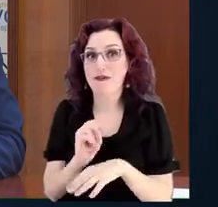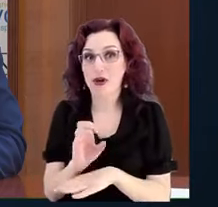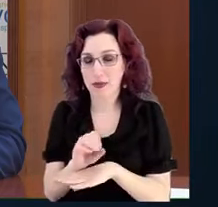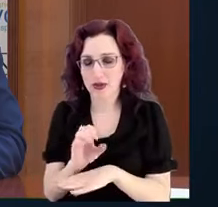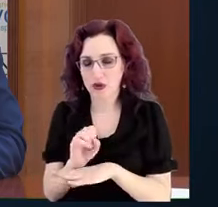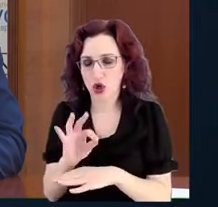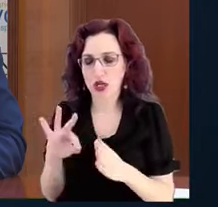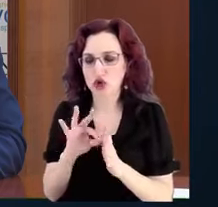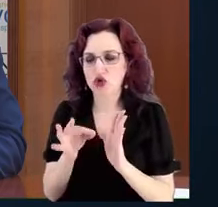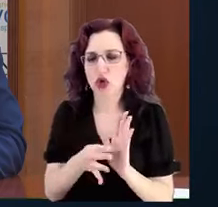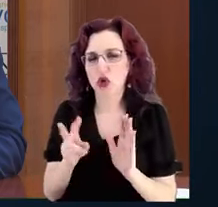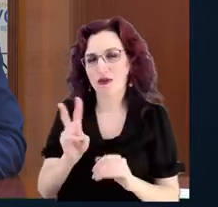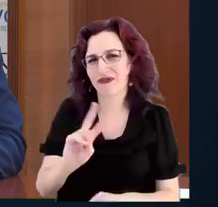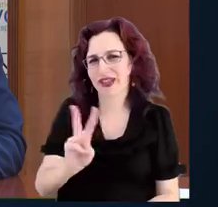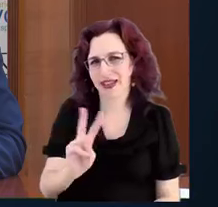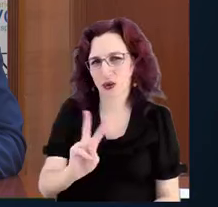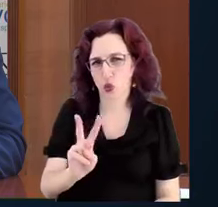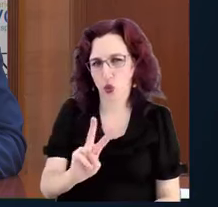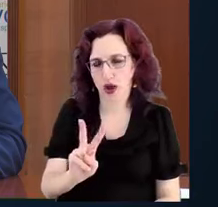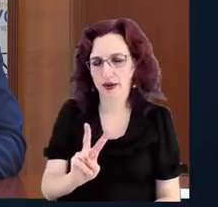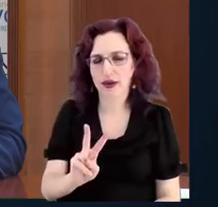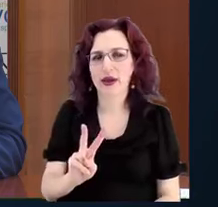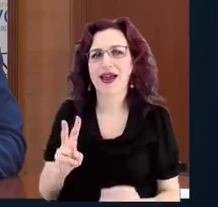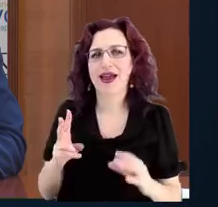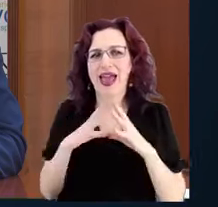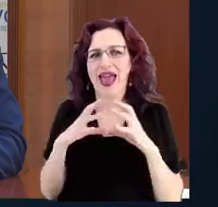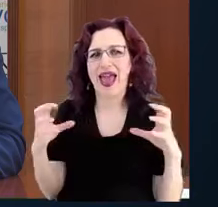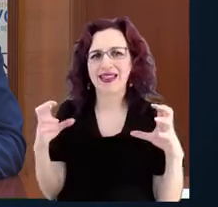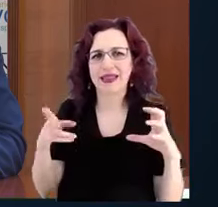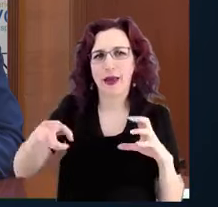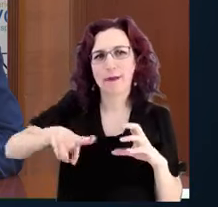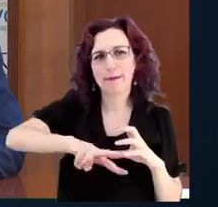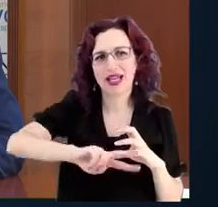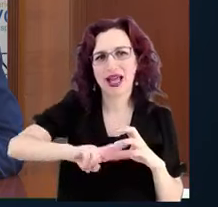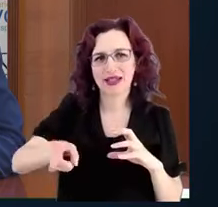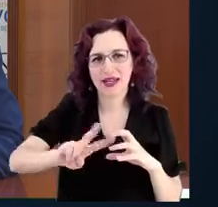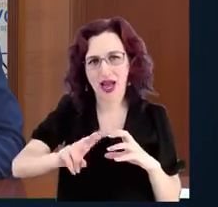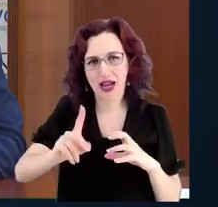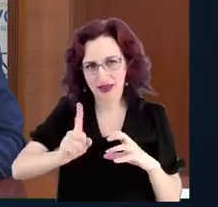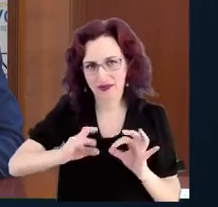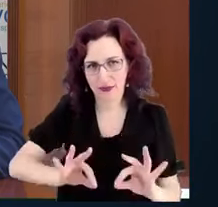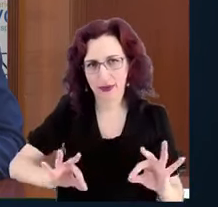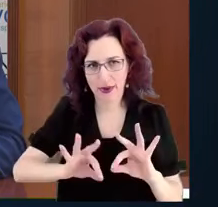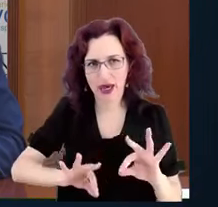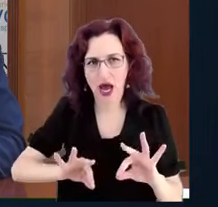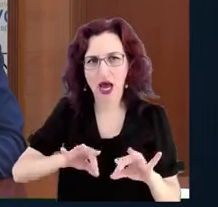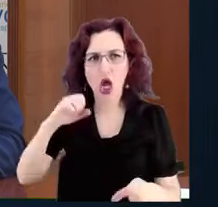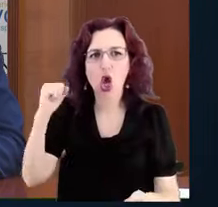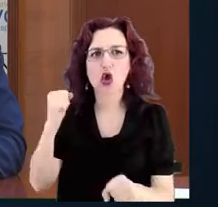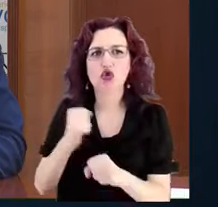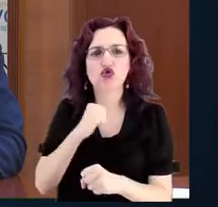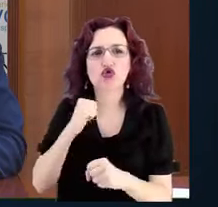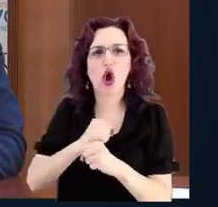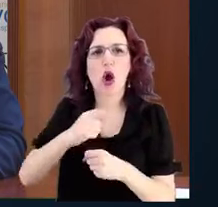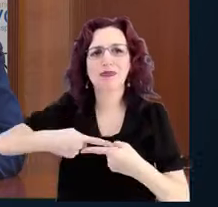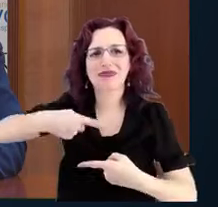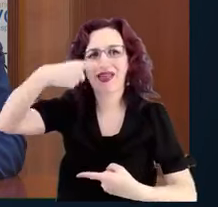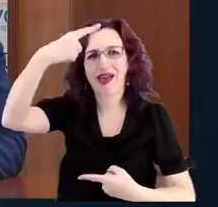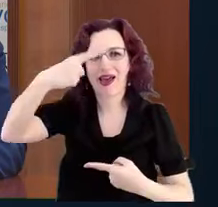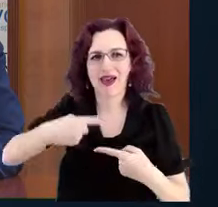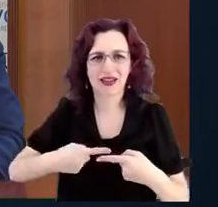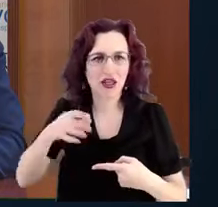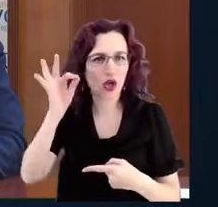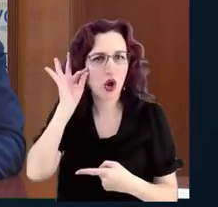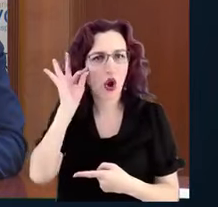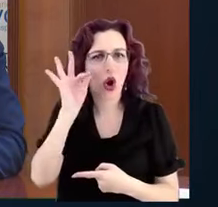l'ente bilaterale sta per gestire un job days destinato proprio al reclutamento di